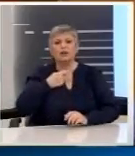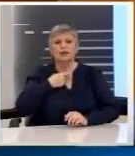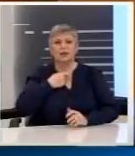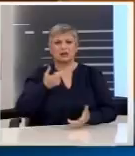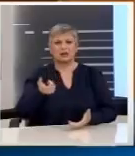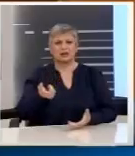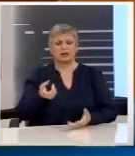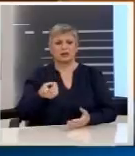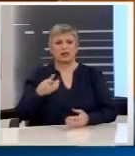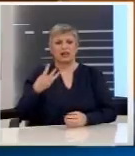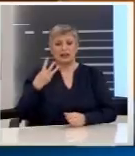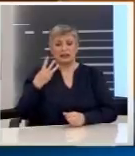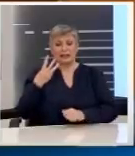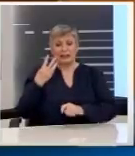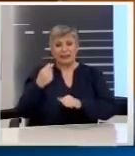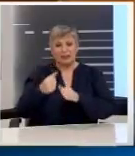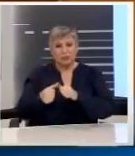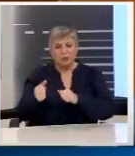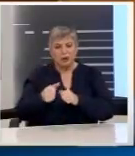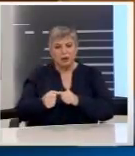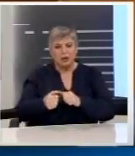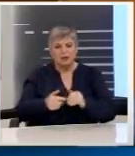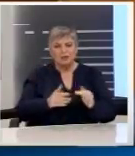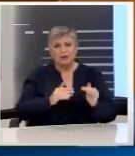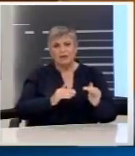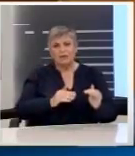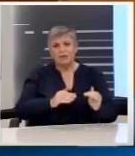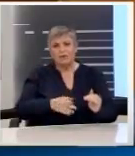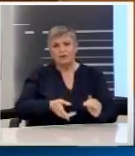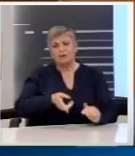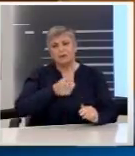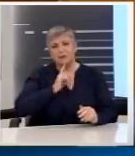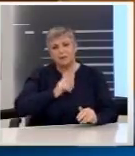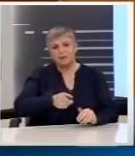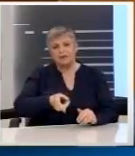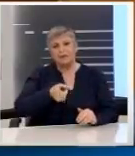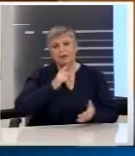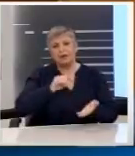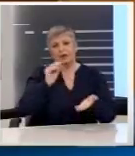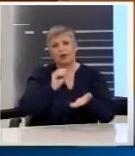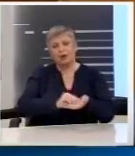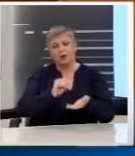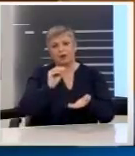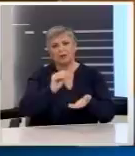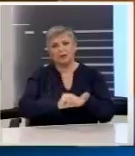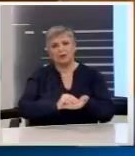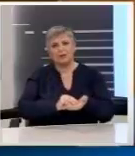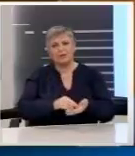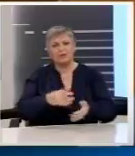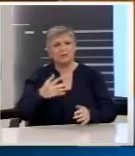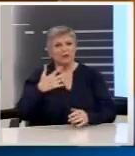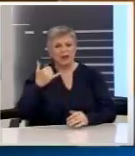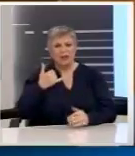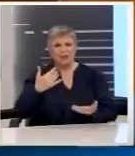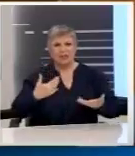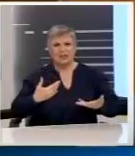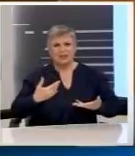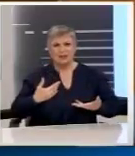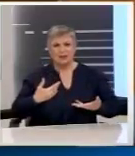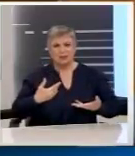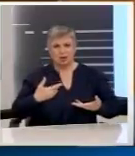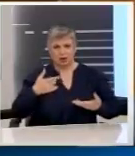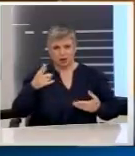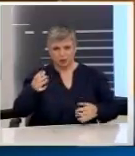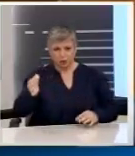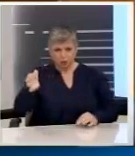που ανακυκλώνεται διαρκώς αυτή την κατηγορία, δεν έχω καταλάβει ακριβώς ποιο είναι το πρόβλημά σας με αυτό, με ότι τον παρέπεψε στη